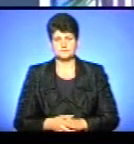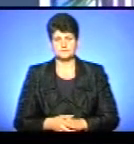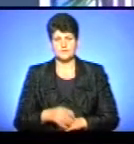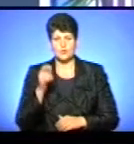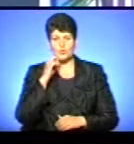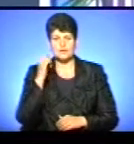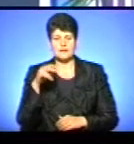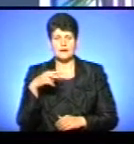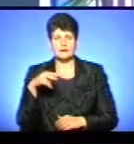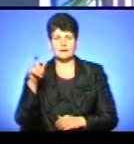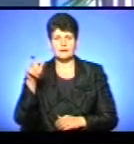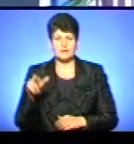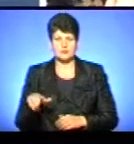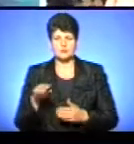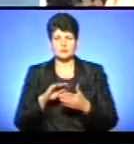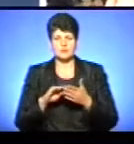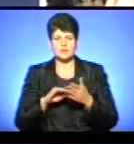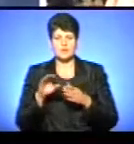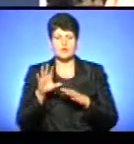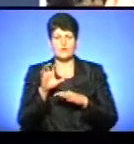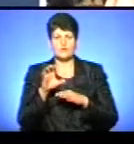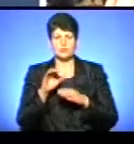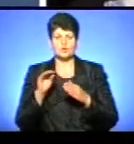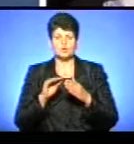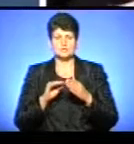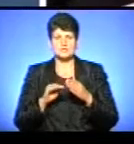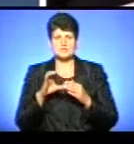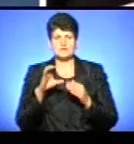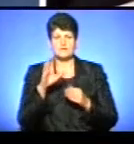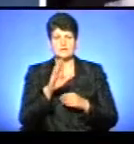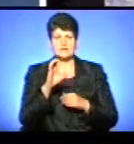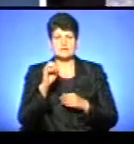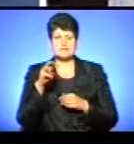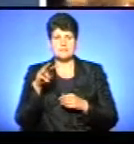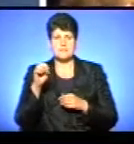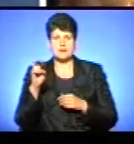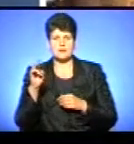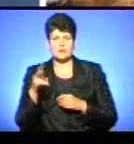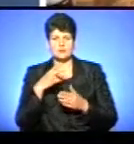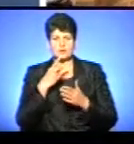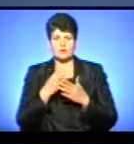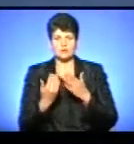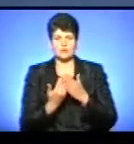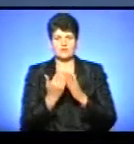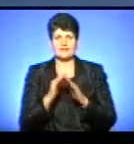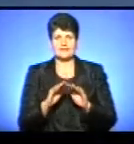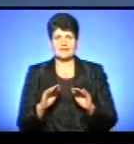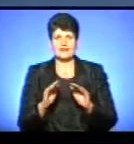Українська літераторка, журналістка, фотохудожник Валентина Семеняк репрезентувала у Центральній міській бібліотеці нові дитячі книги.